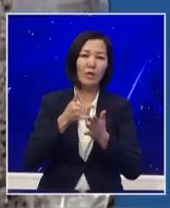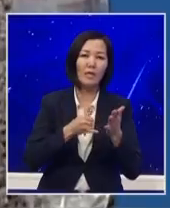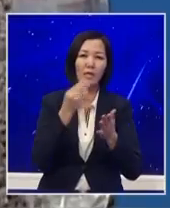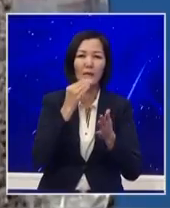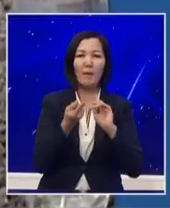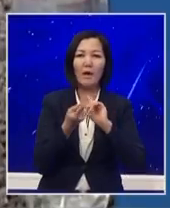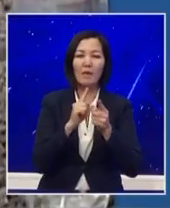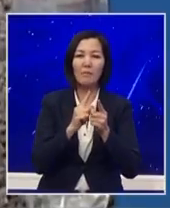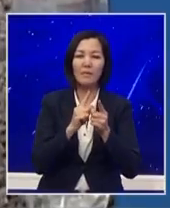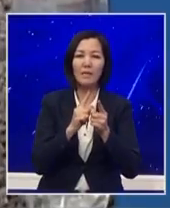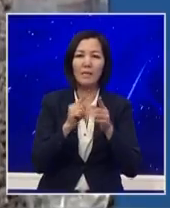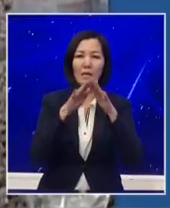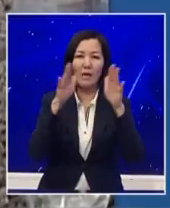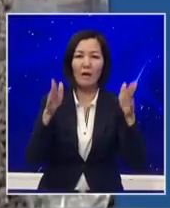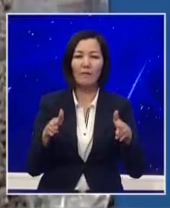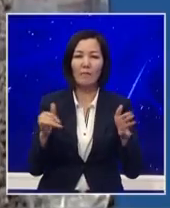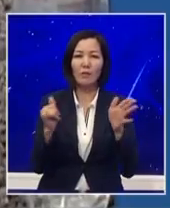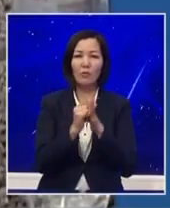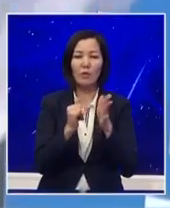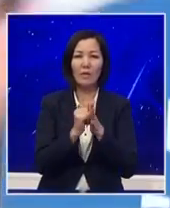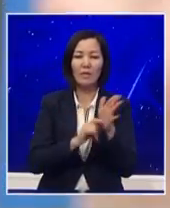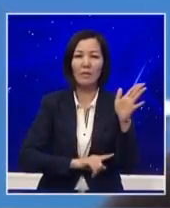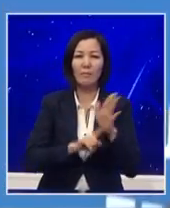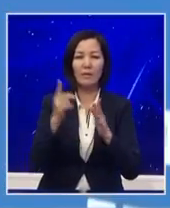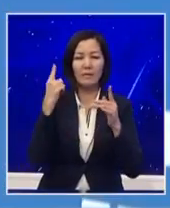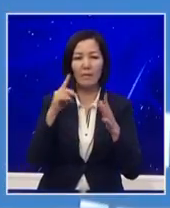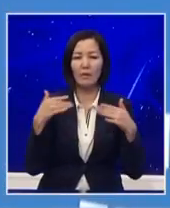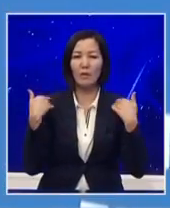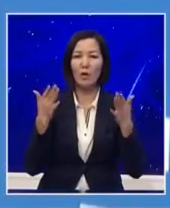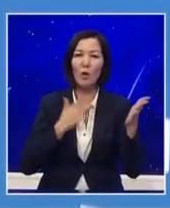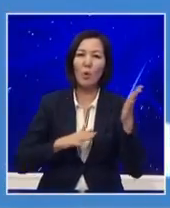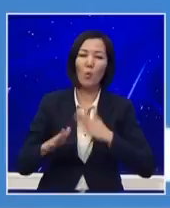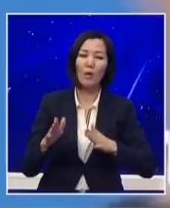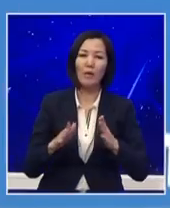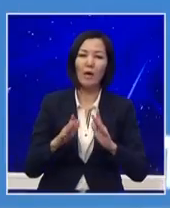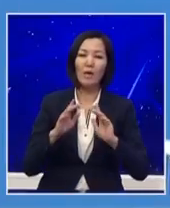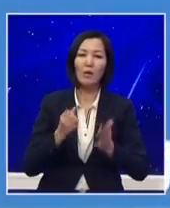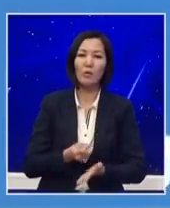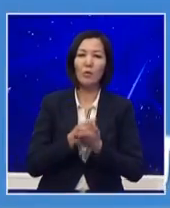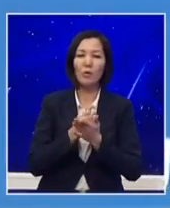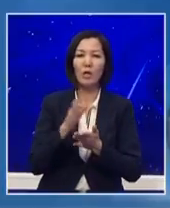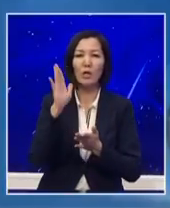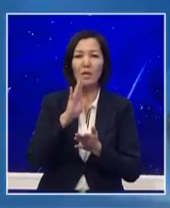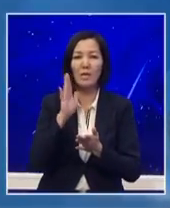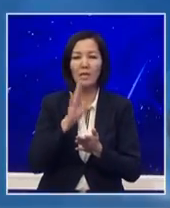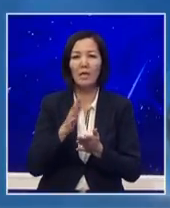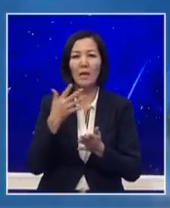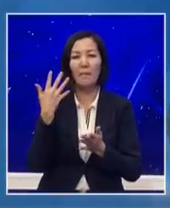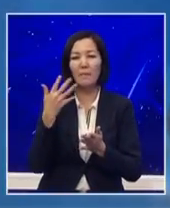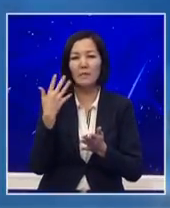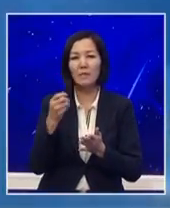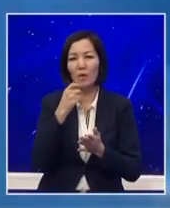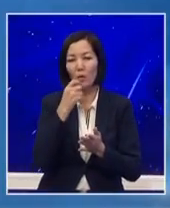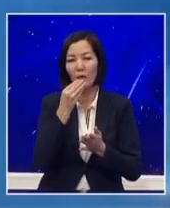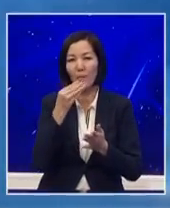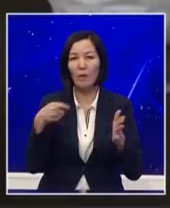алғашқы автомат пайда болды. Жергілікті тұрғындар бұл бастаманы қуана қолдаған. Құрылғы арқылы бұралқы ит мысықтар қоректеніп жүр. Яғни аппарат